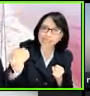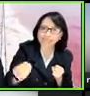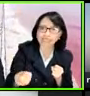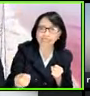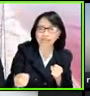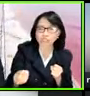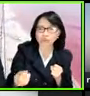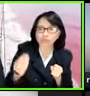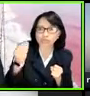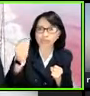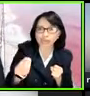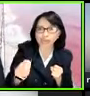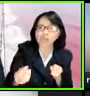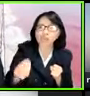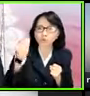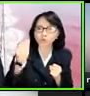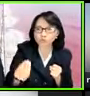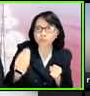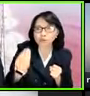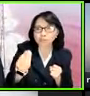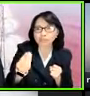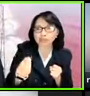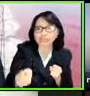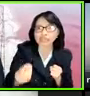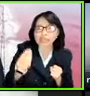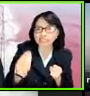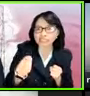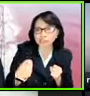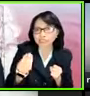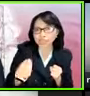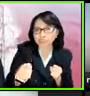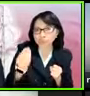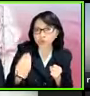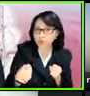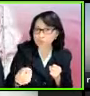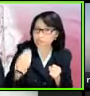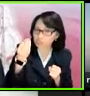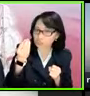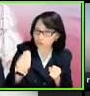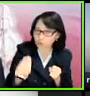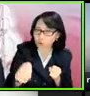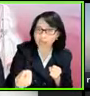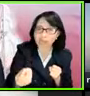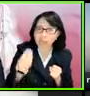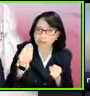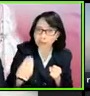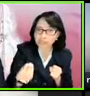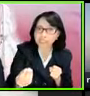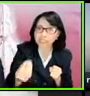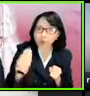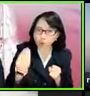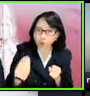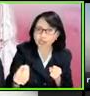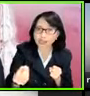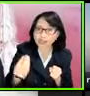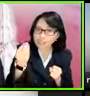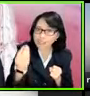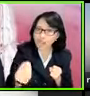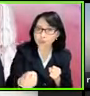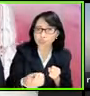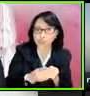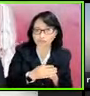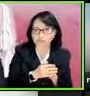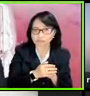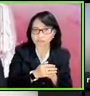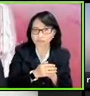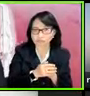mandat secara langsung dari Allah untuk memberitakan dispensasi hukum yaitu Tora bagi orang